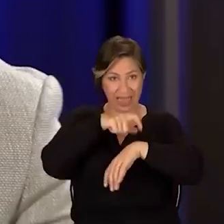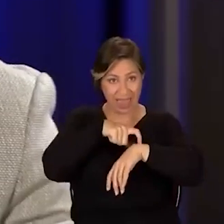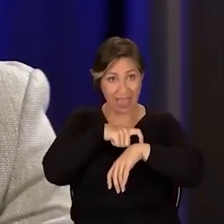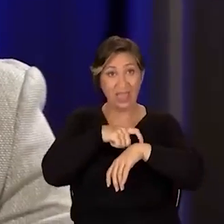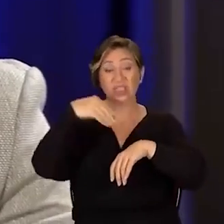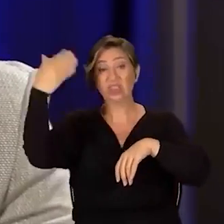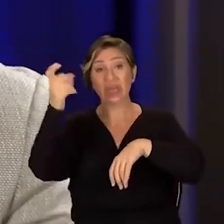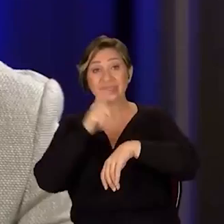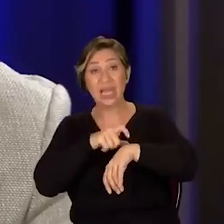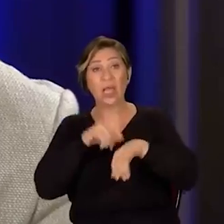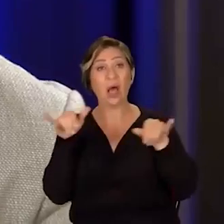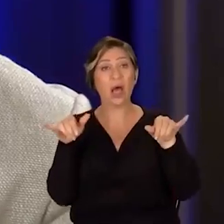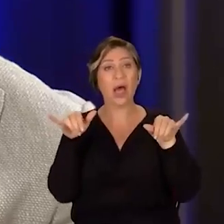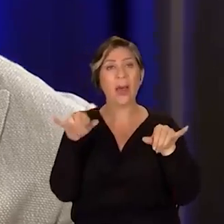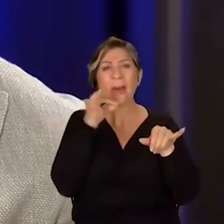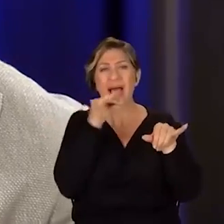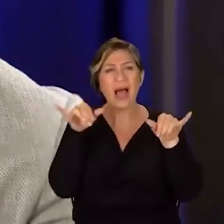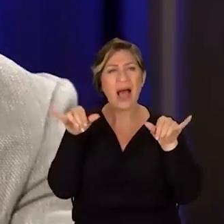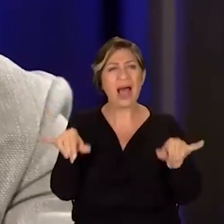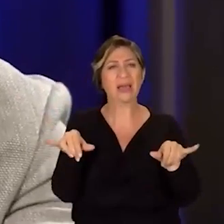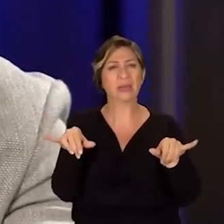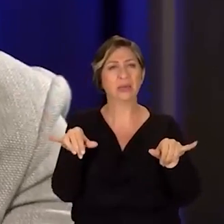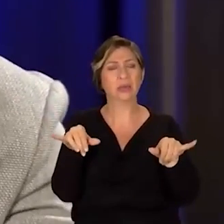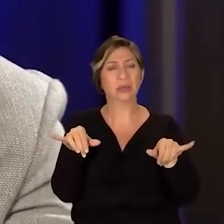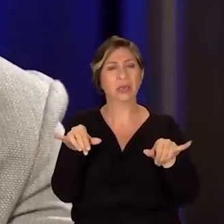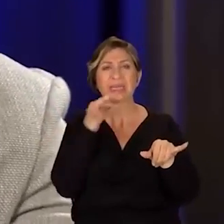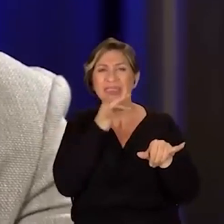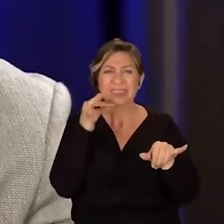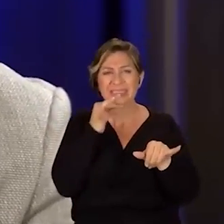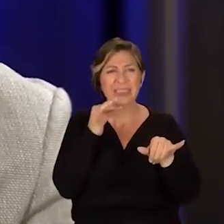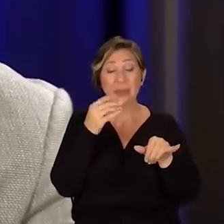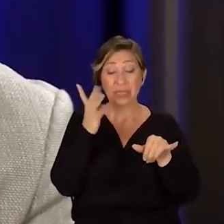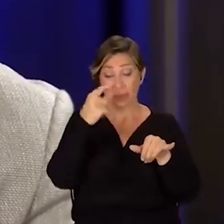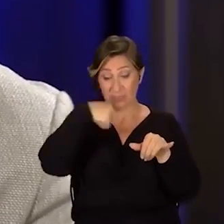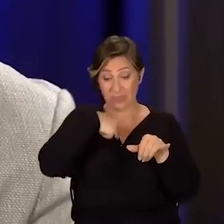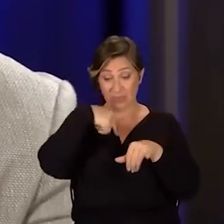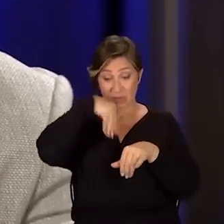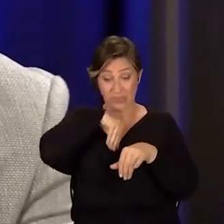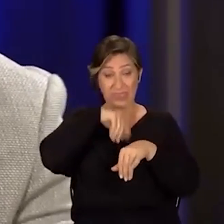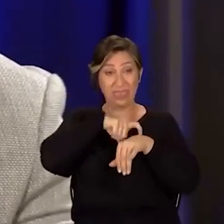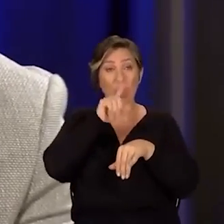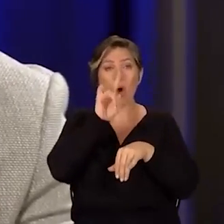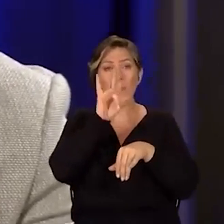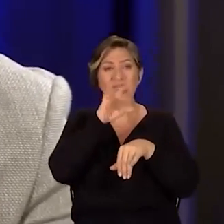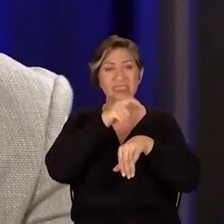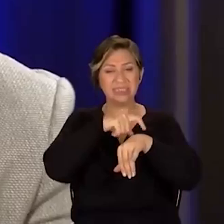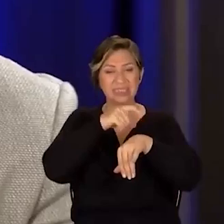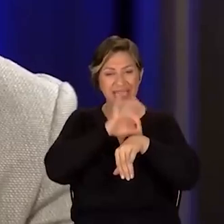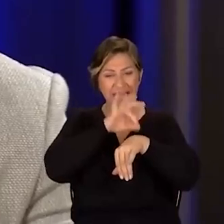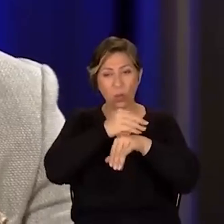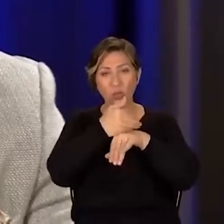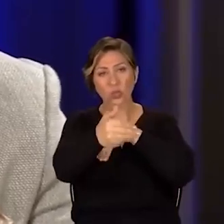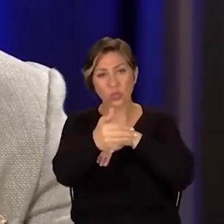saatle dışarıdaki saat birbirini hemen hemen örtüşüyor. Sadece bizim içimizdeki saat bir 15 dakika uzundur.